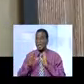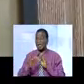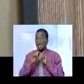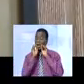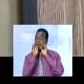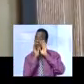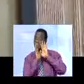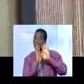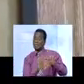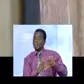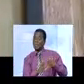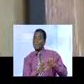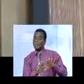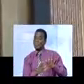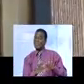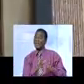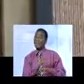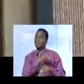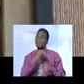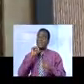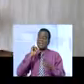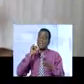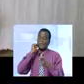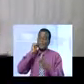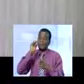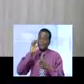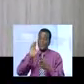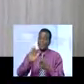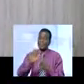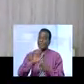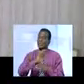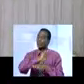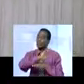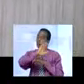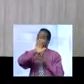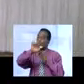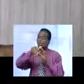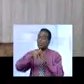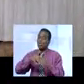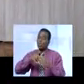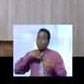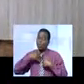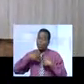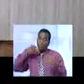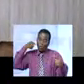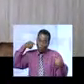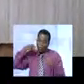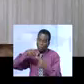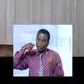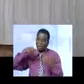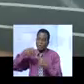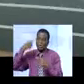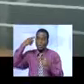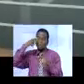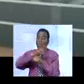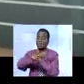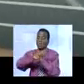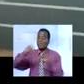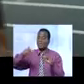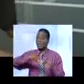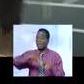des exemples de détermination et de combativité. Le 8 mars